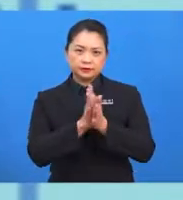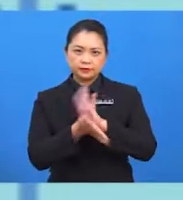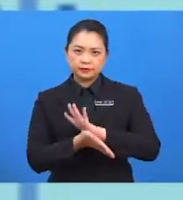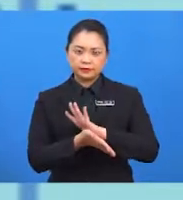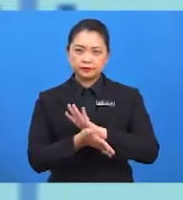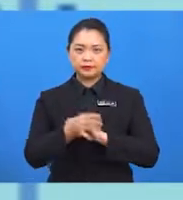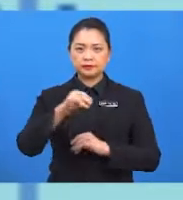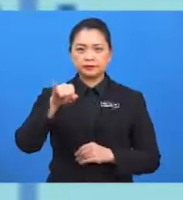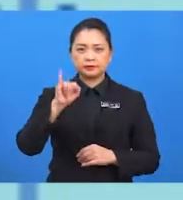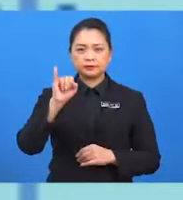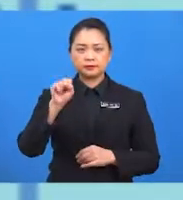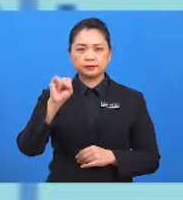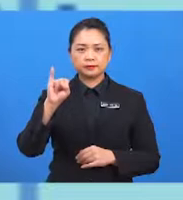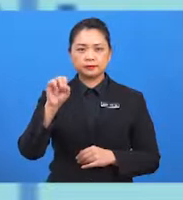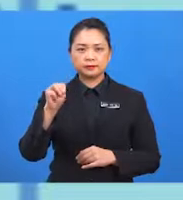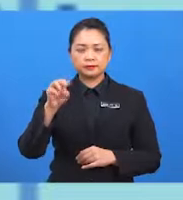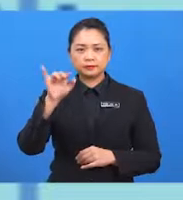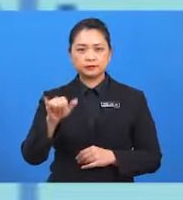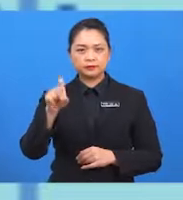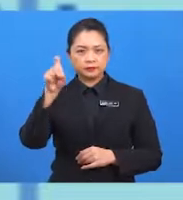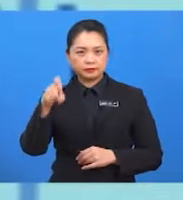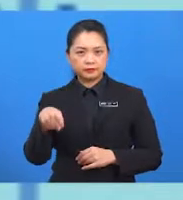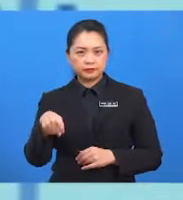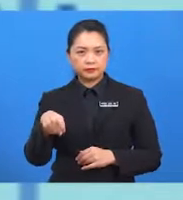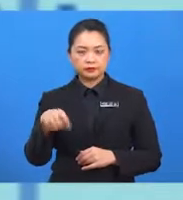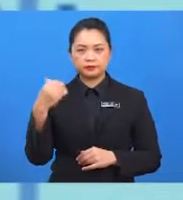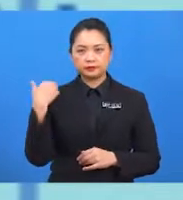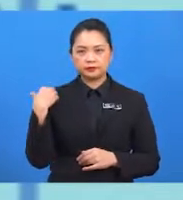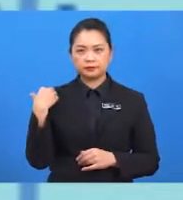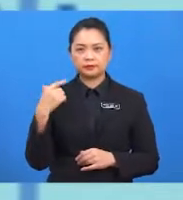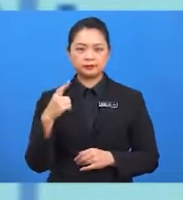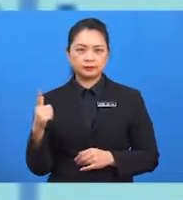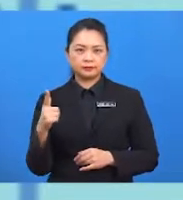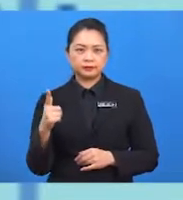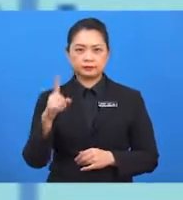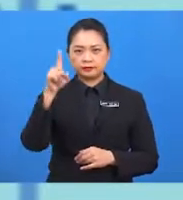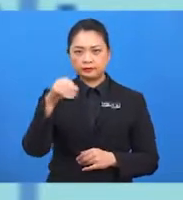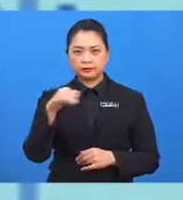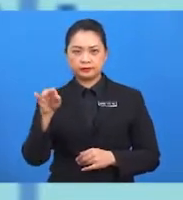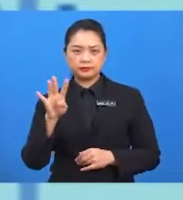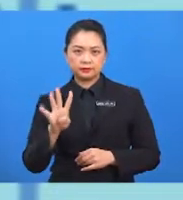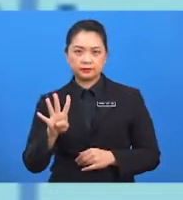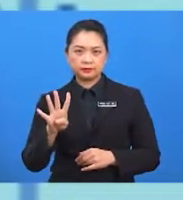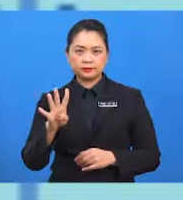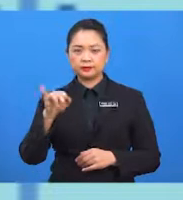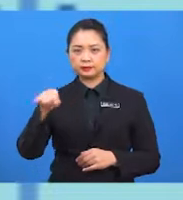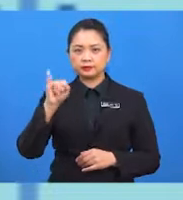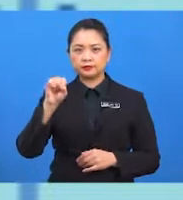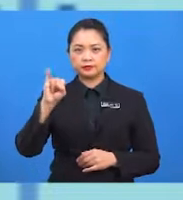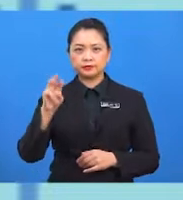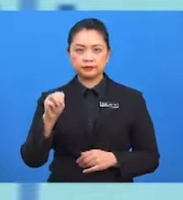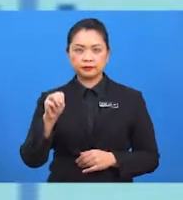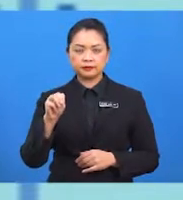jisim pepejam Natrium karbonat yang diperlukan ialah juga 1/4 daripada jisim ular Hai